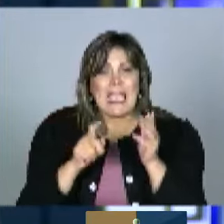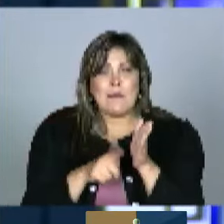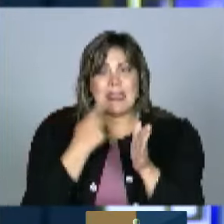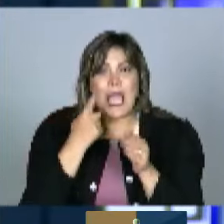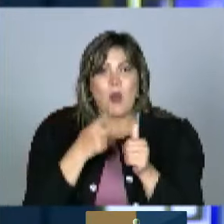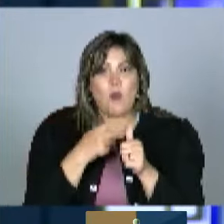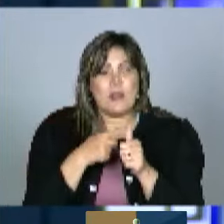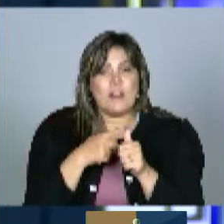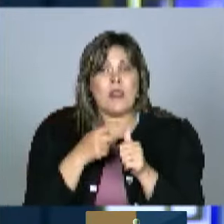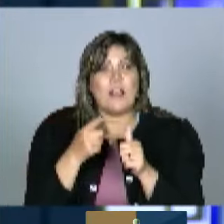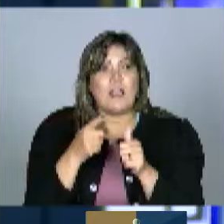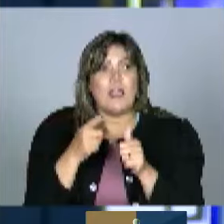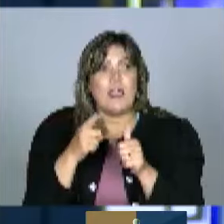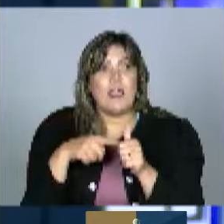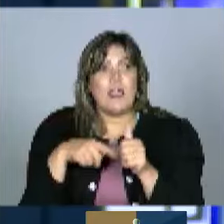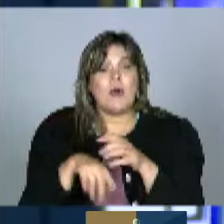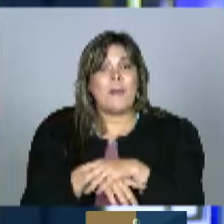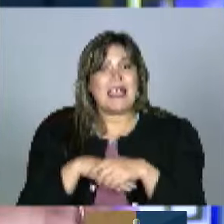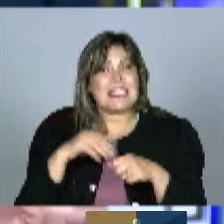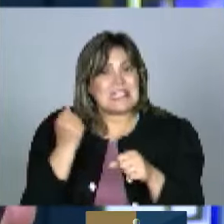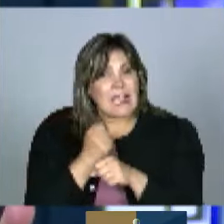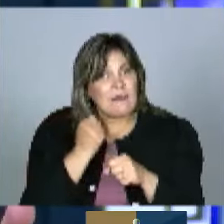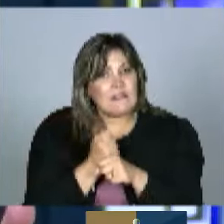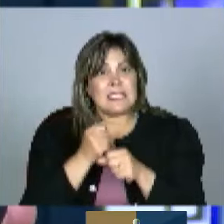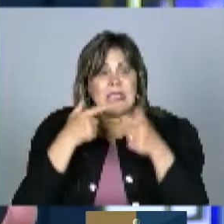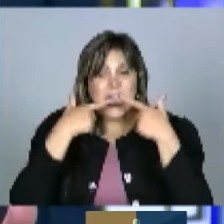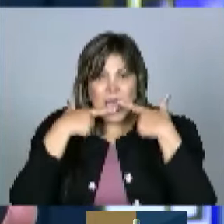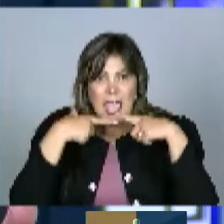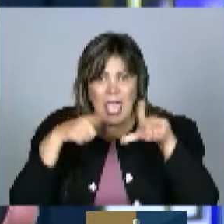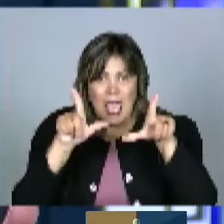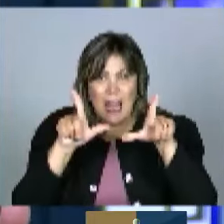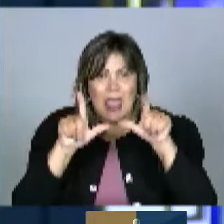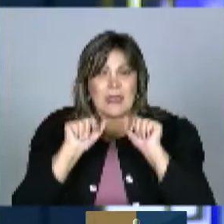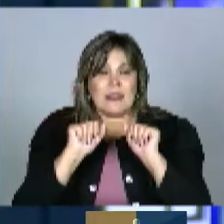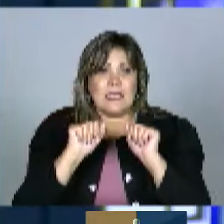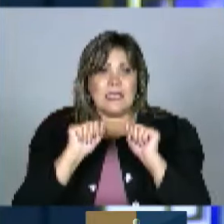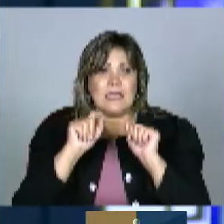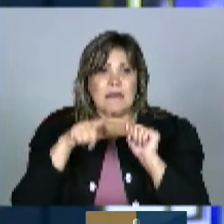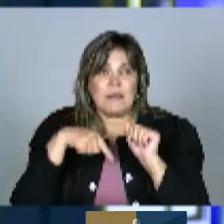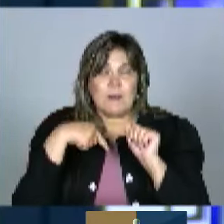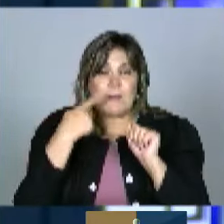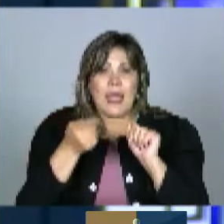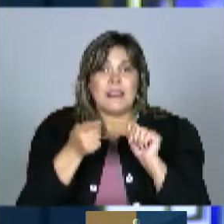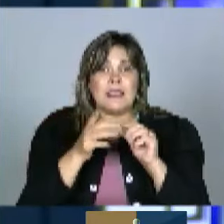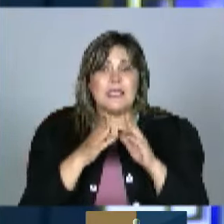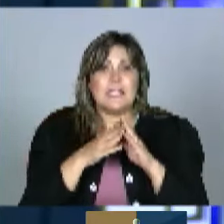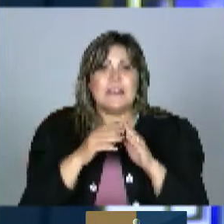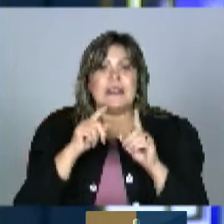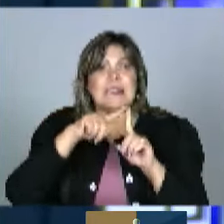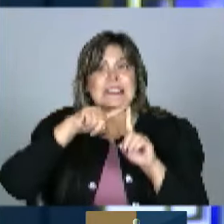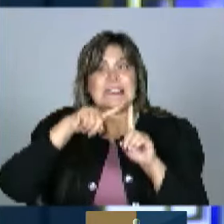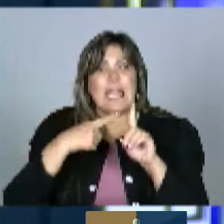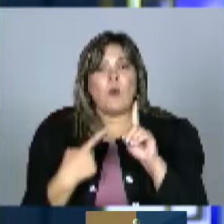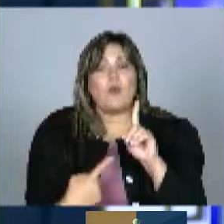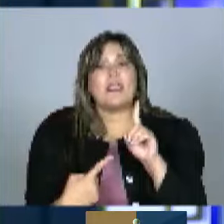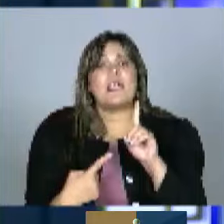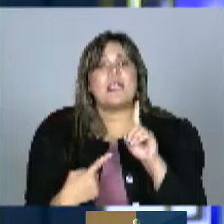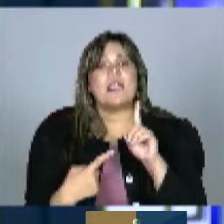صوره تنفيذيه تنفيذيه تعينيه بالتنفيذ وبعدين بعدين تعملي توكيل بالتنفيذ